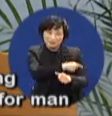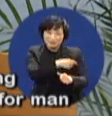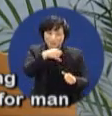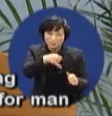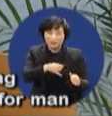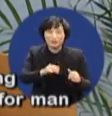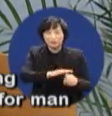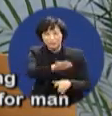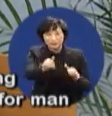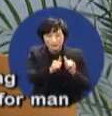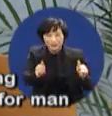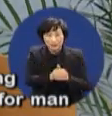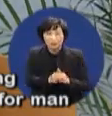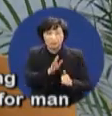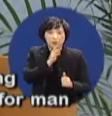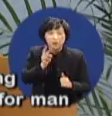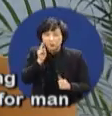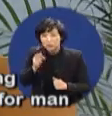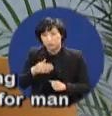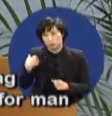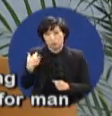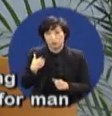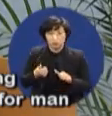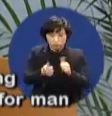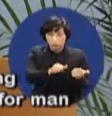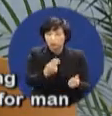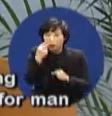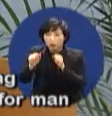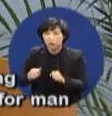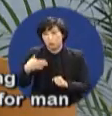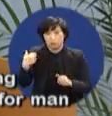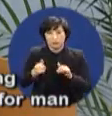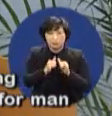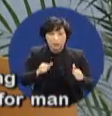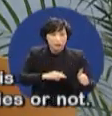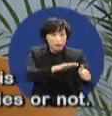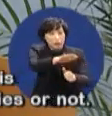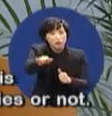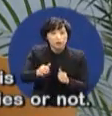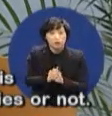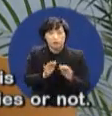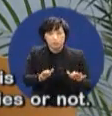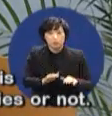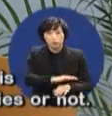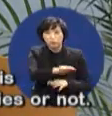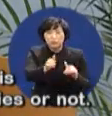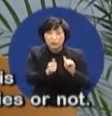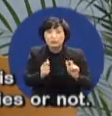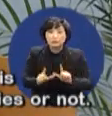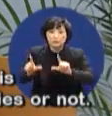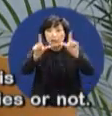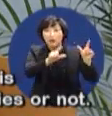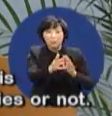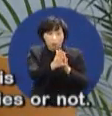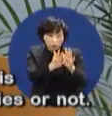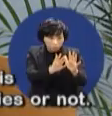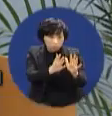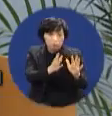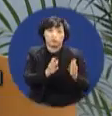그른지 모르는 인간 죽는지 사는지 모르는 인간에게 인간에게 삶의 질서를